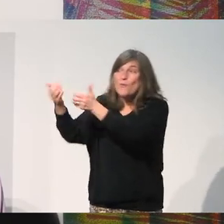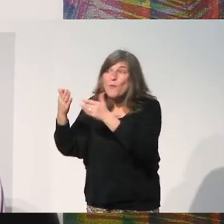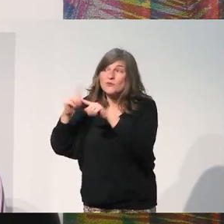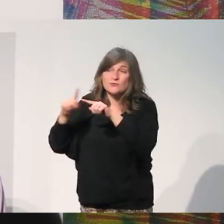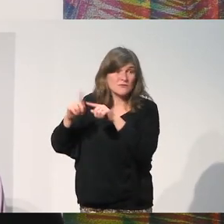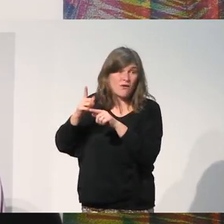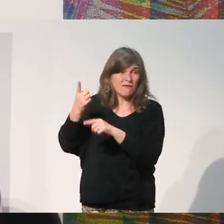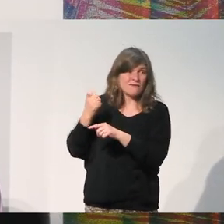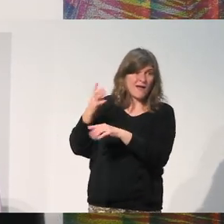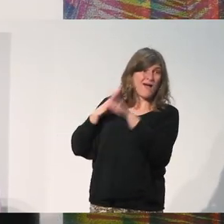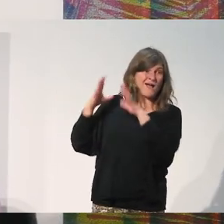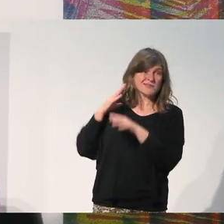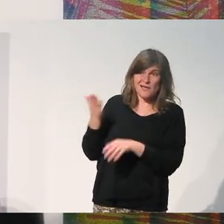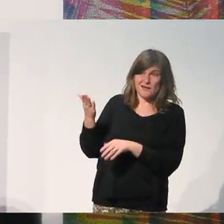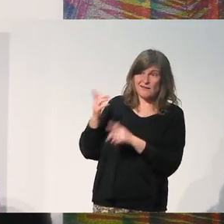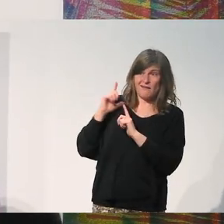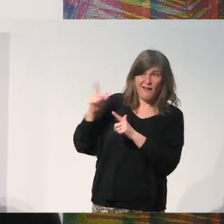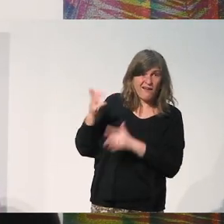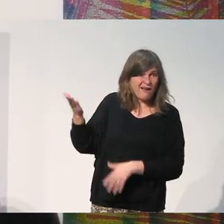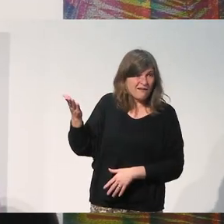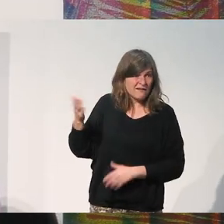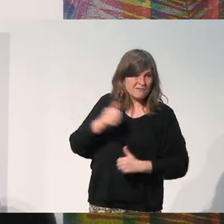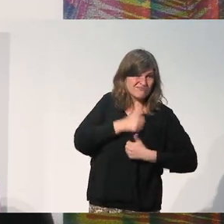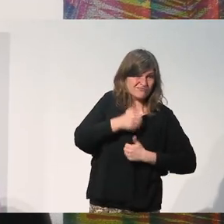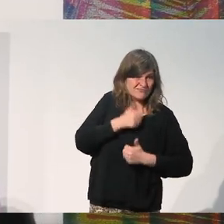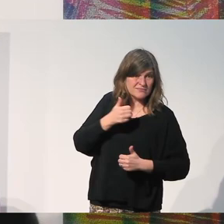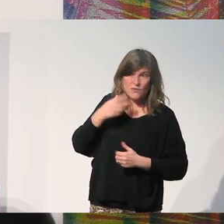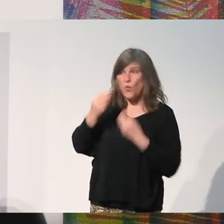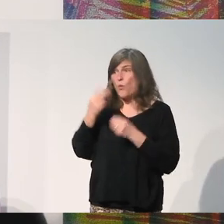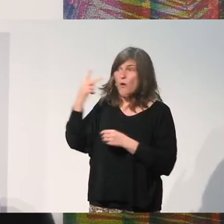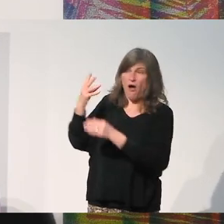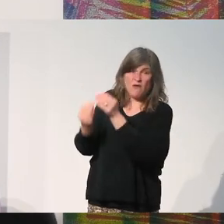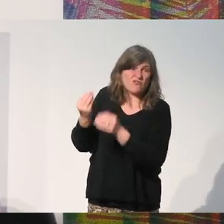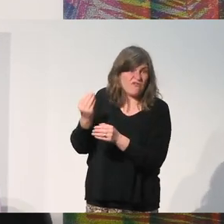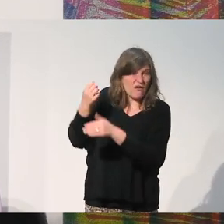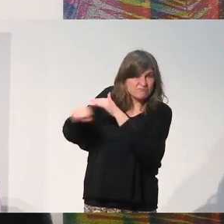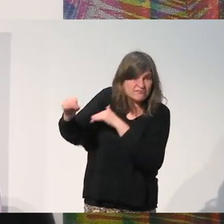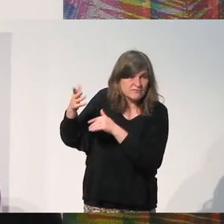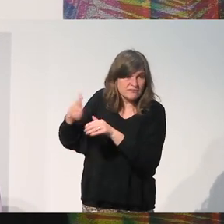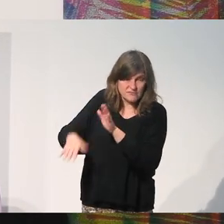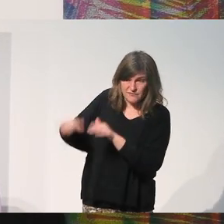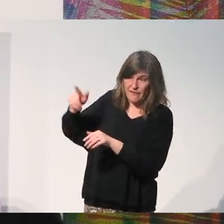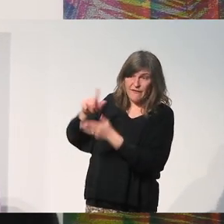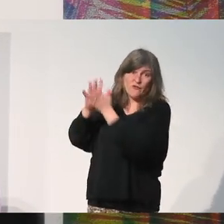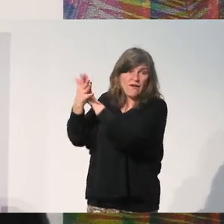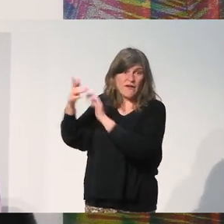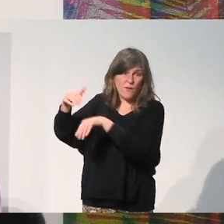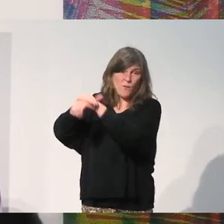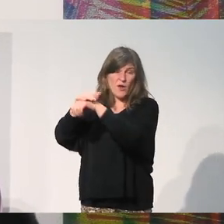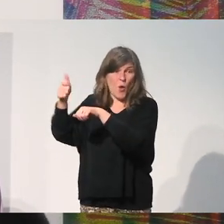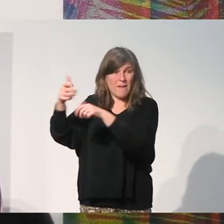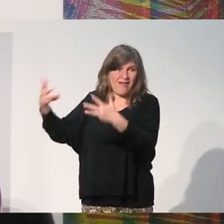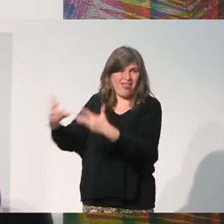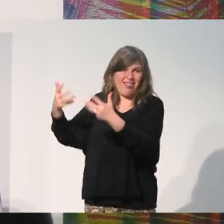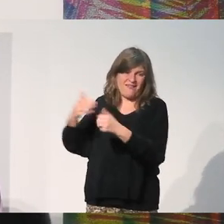essentiellement d'anciens seigneurs de la guerre ou de leurs enfants ou de leurs affidés, continue d'alimenter cette peur-là pour empêcher la